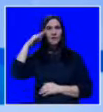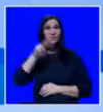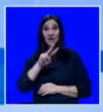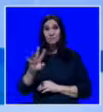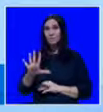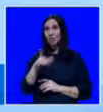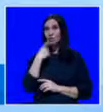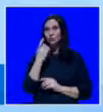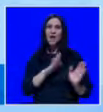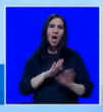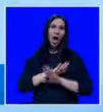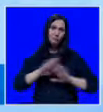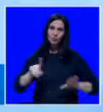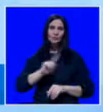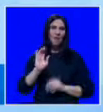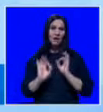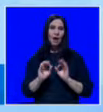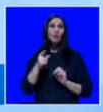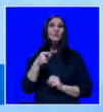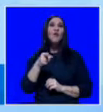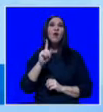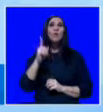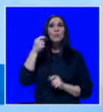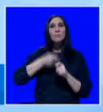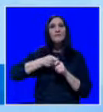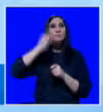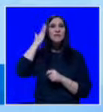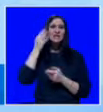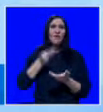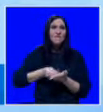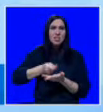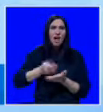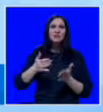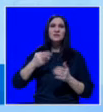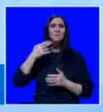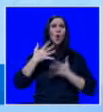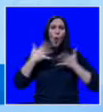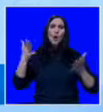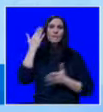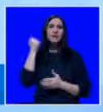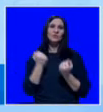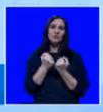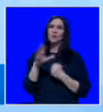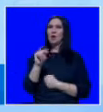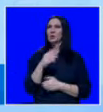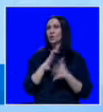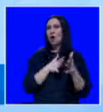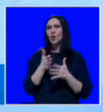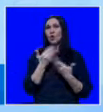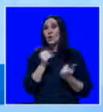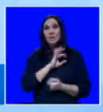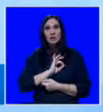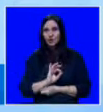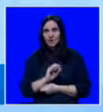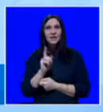25-та година? Абсолютно нереалистична. И това, което прави Министерство на финансите, е голяма грешка. Вместо да кажат на хората, че няма